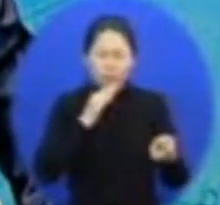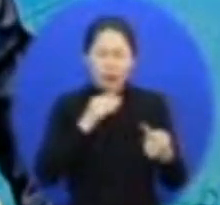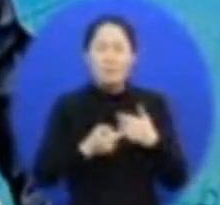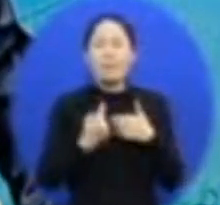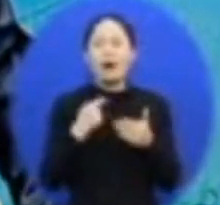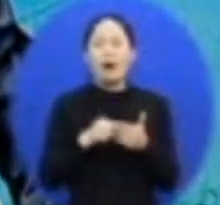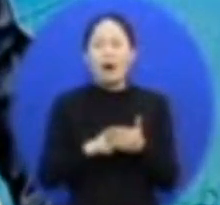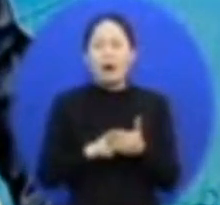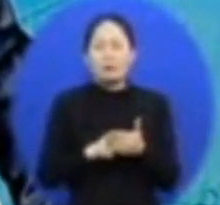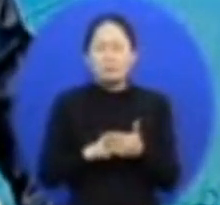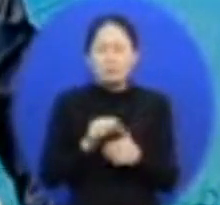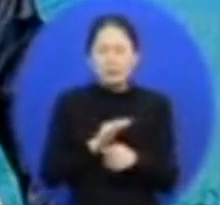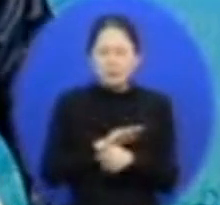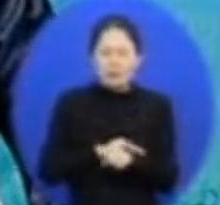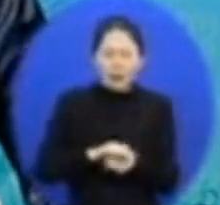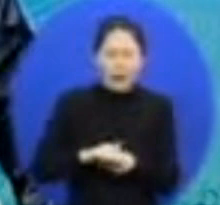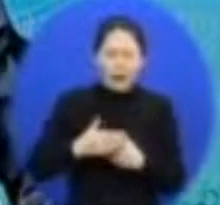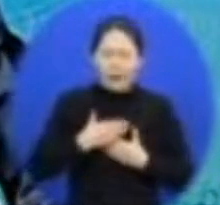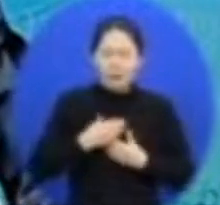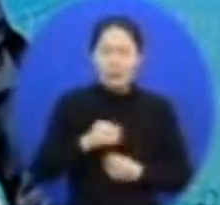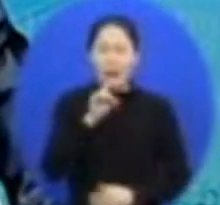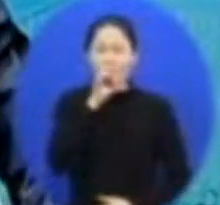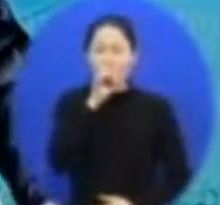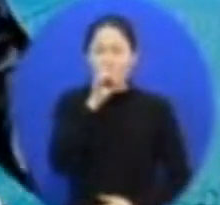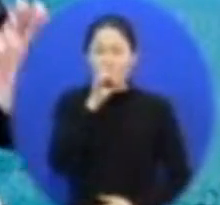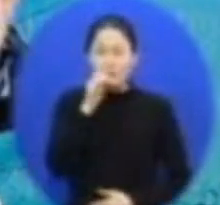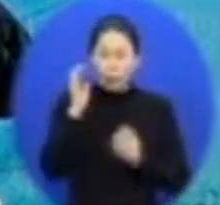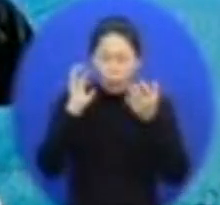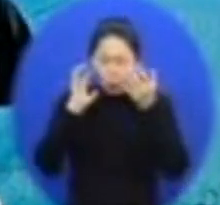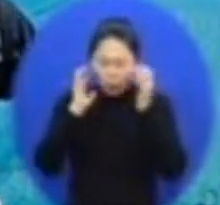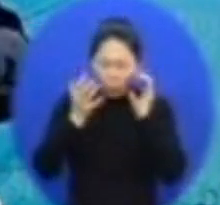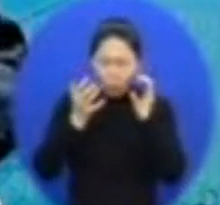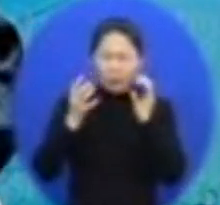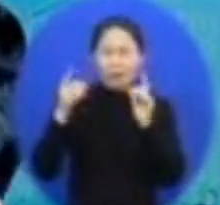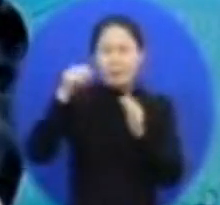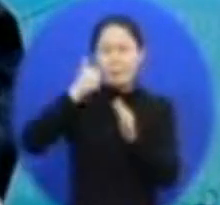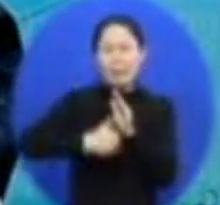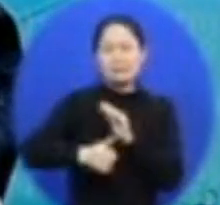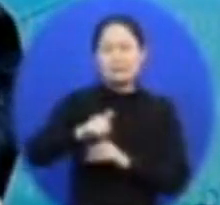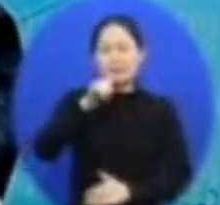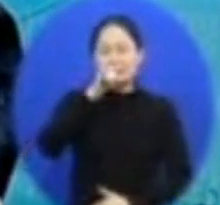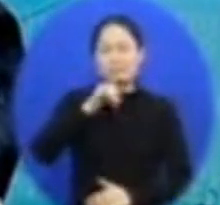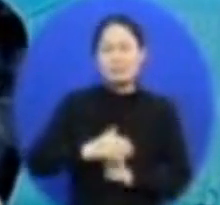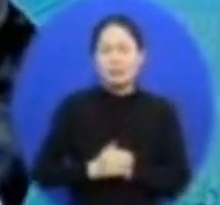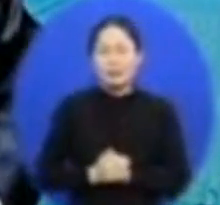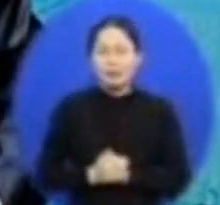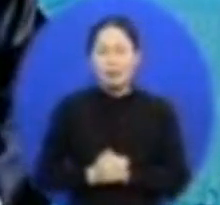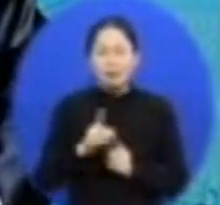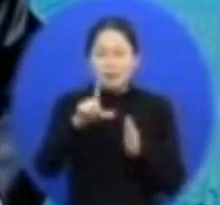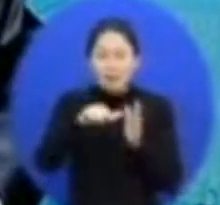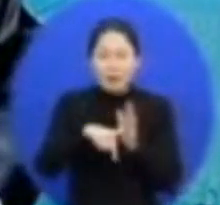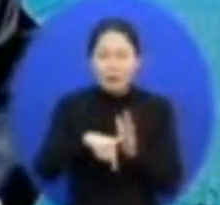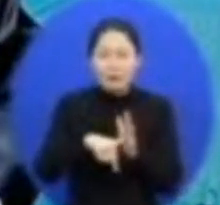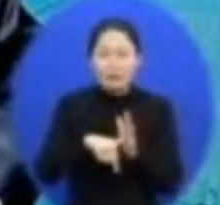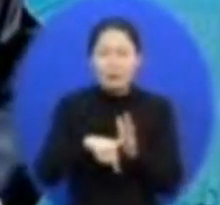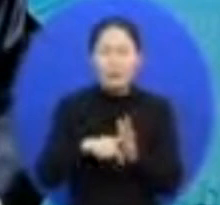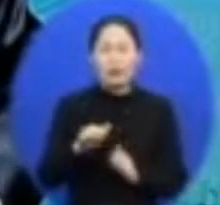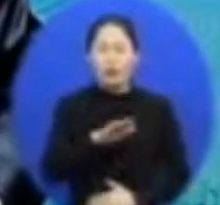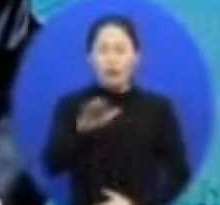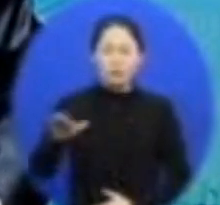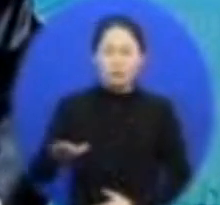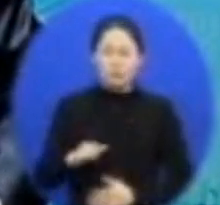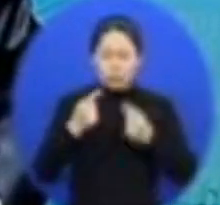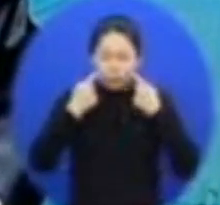겉잡을 수가 없는 그런 혼란 가운데 빠질 때가 우리에게도 옵니다 그때는 여러분